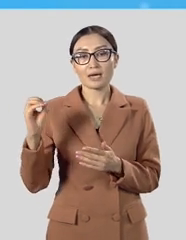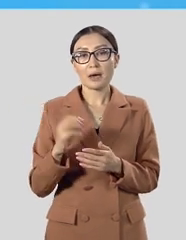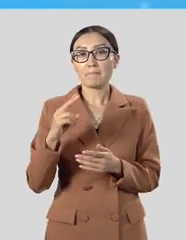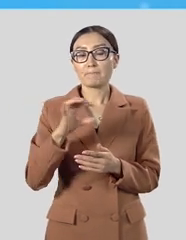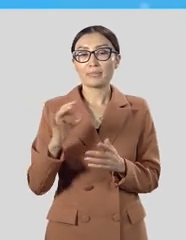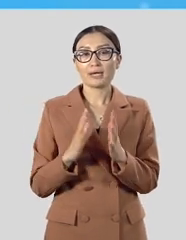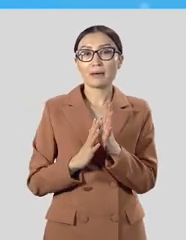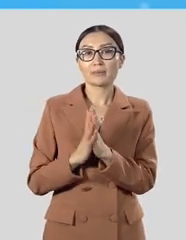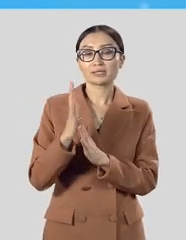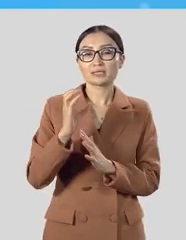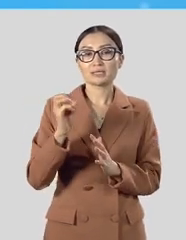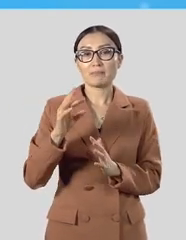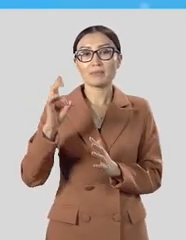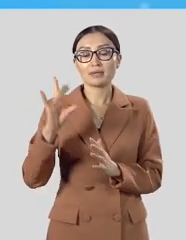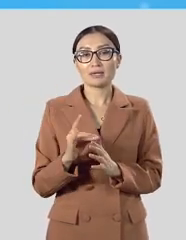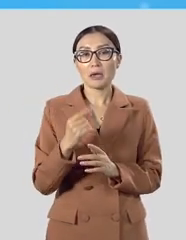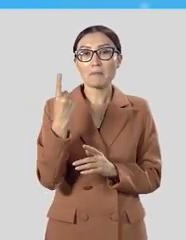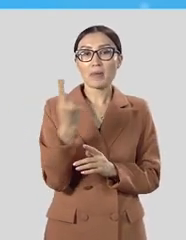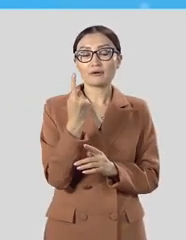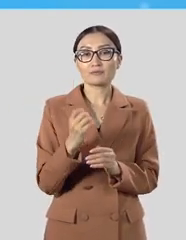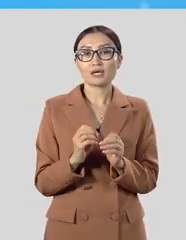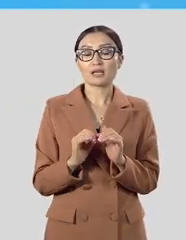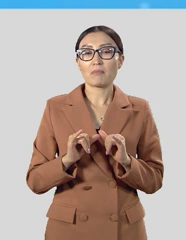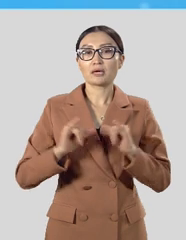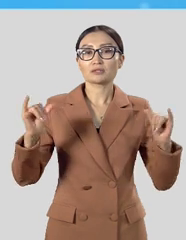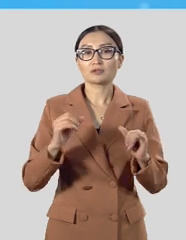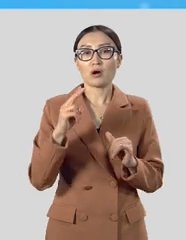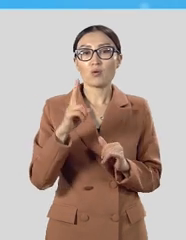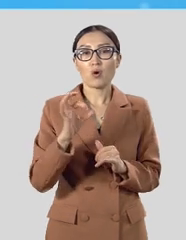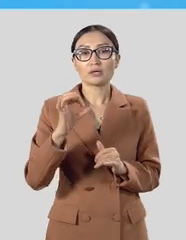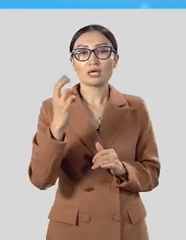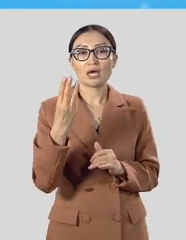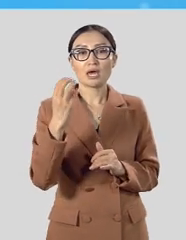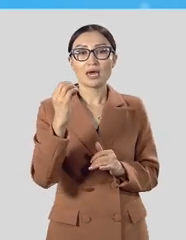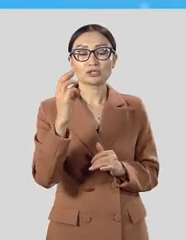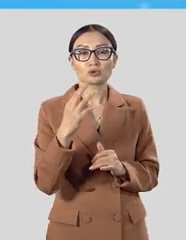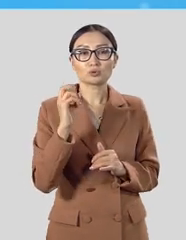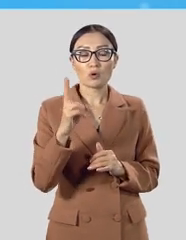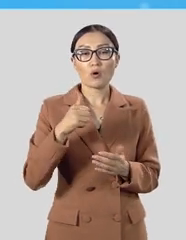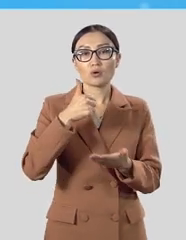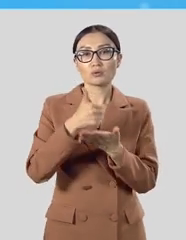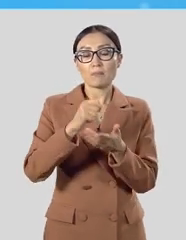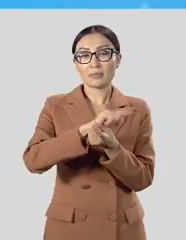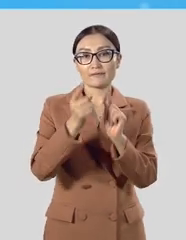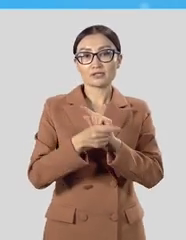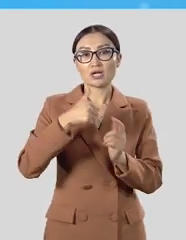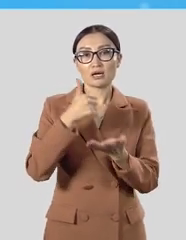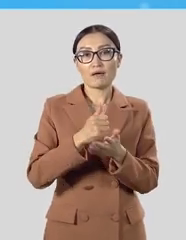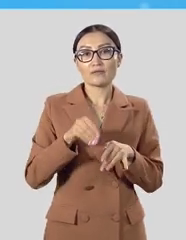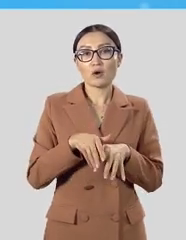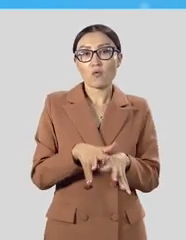прорастании семени первым делом развивается зародышевый корешок. Он превращается в главный корень.